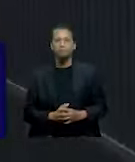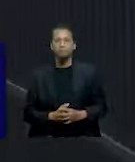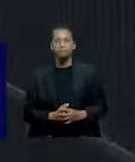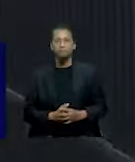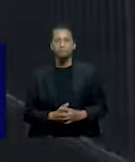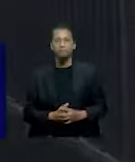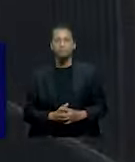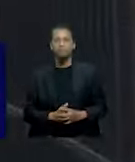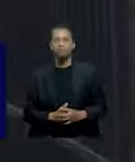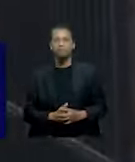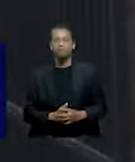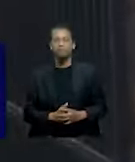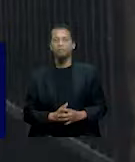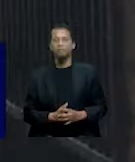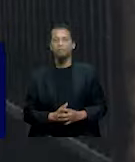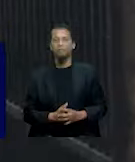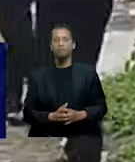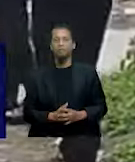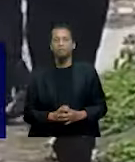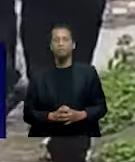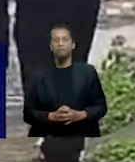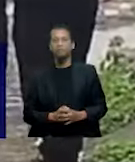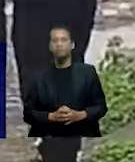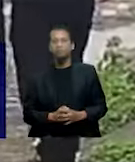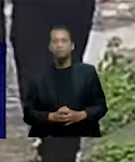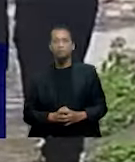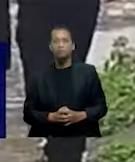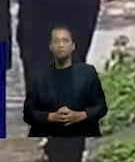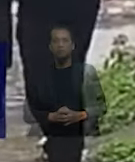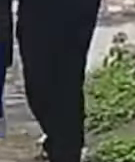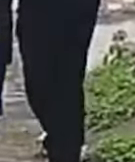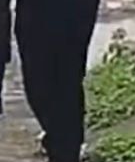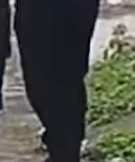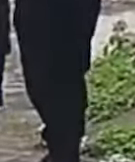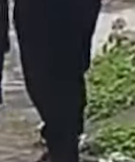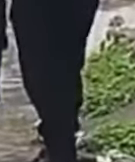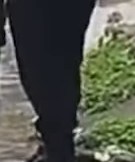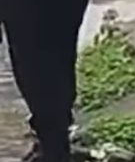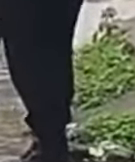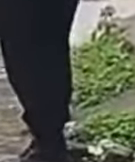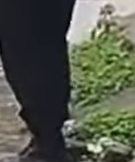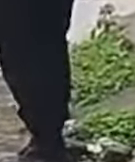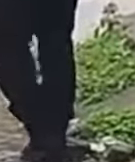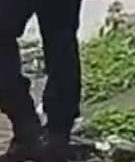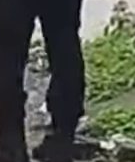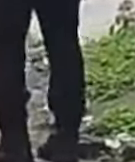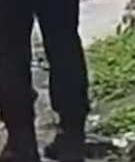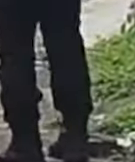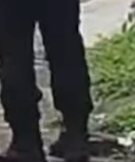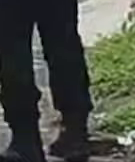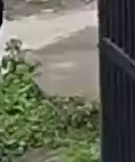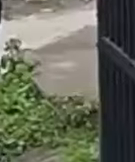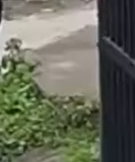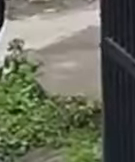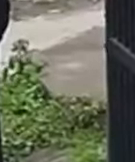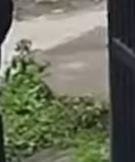Warga Kota Batu, Jawa Timur dikejutkan dengan penggerbekan sebuah rumah. Tim Densus 88 Anti-Teror Polri menggerebek sebuah rumah